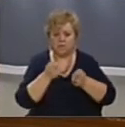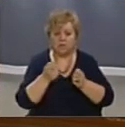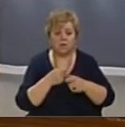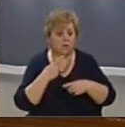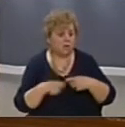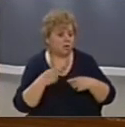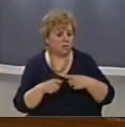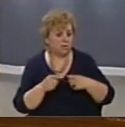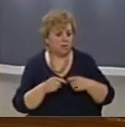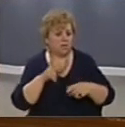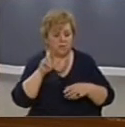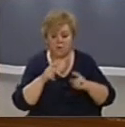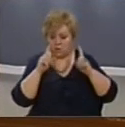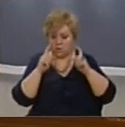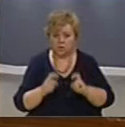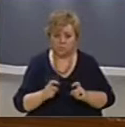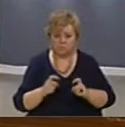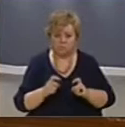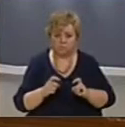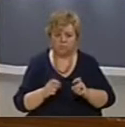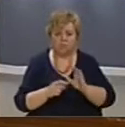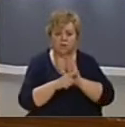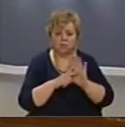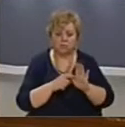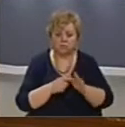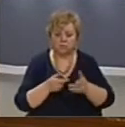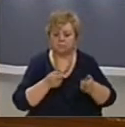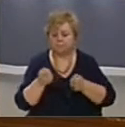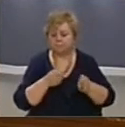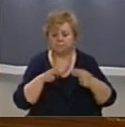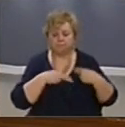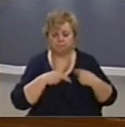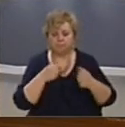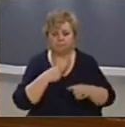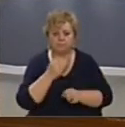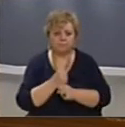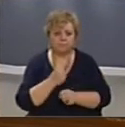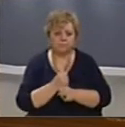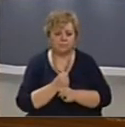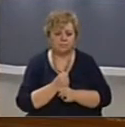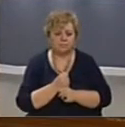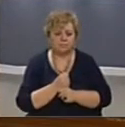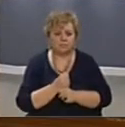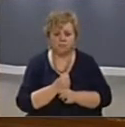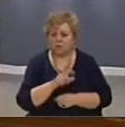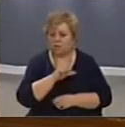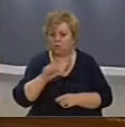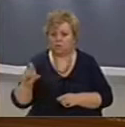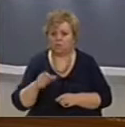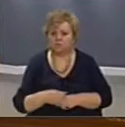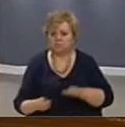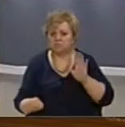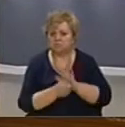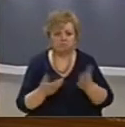se kemi dobësi të meta, keq menaxhim, është përgjegjësia jonë që të veprojmë, ose t'ja falim dikujt, ose t'ja shesim